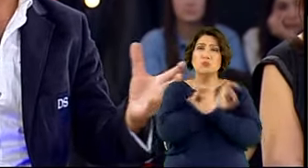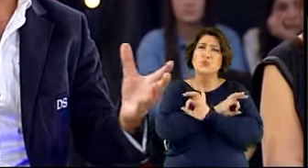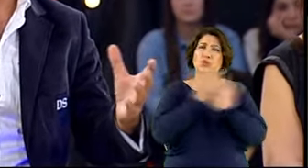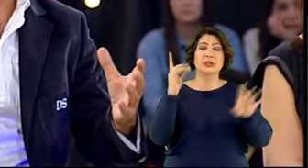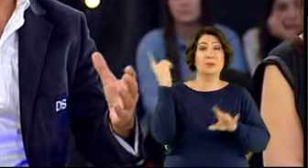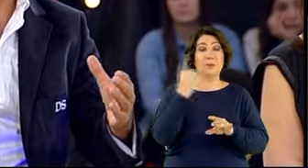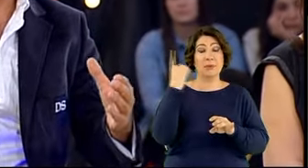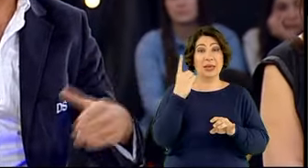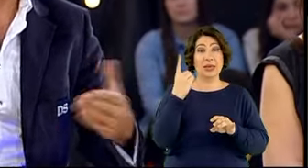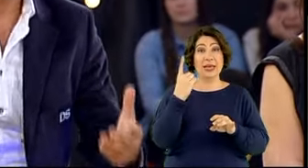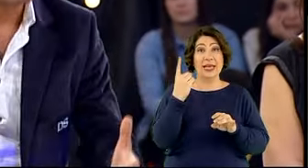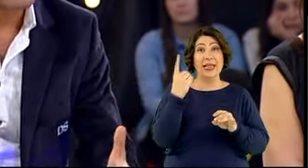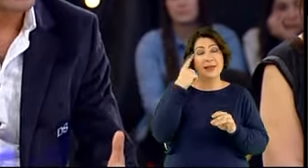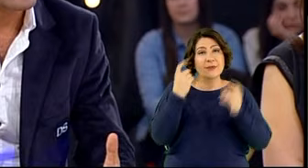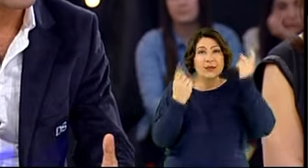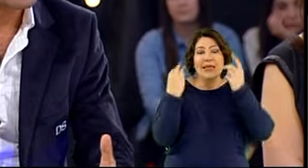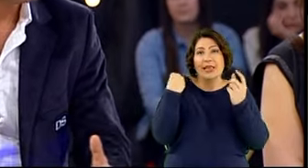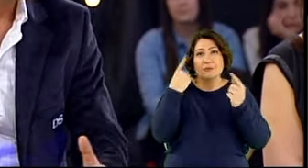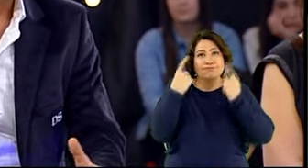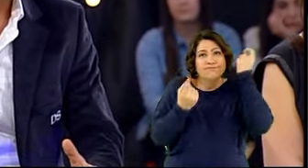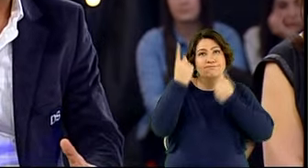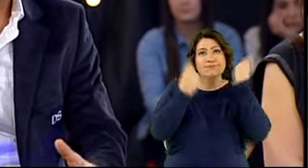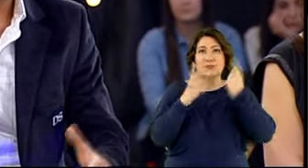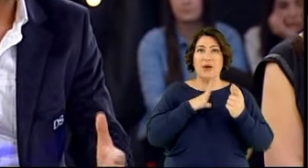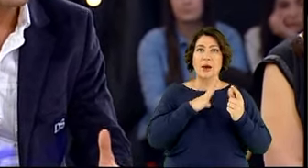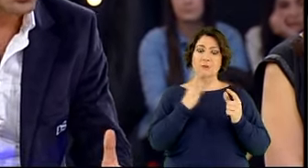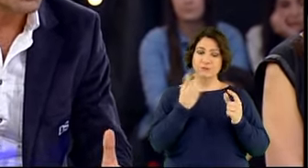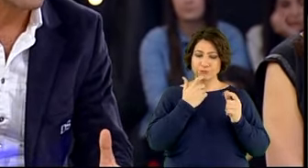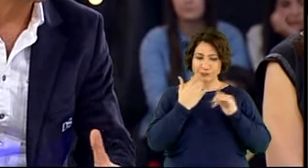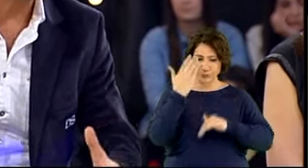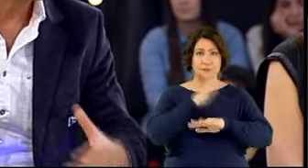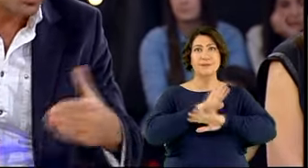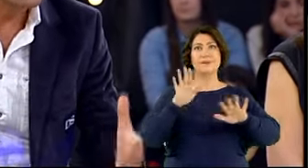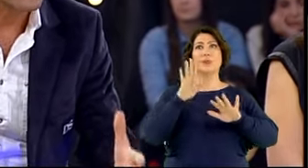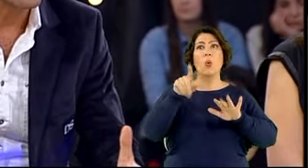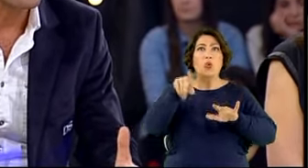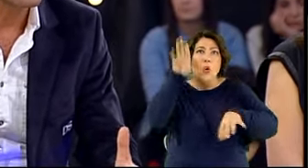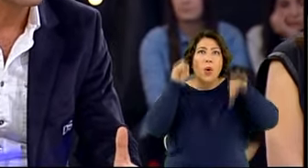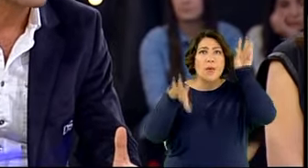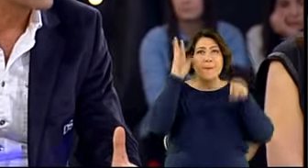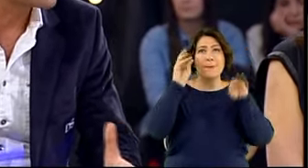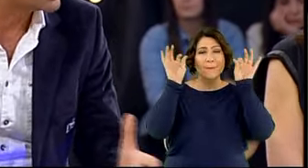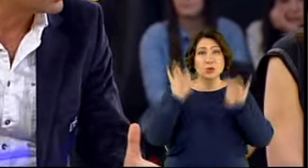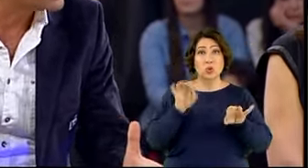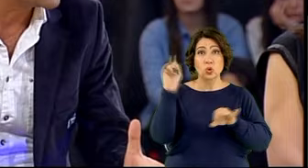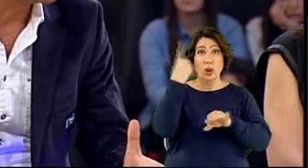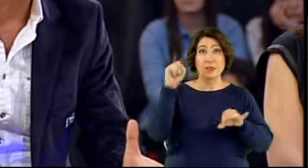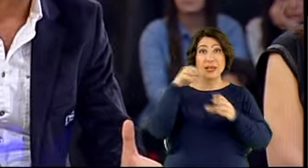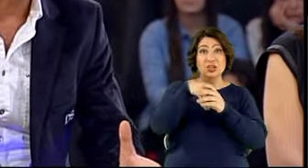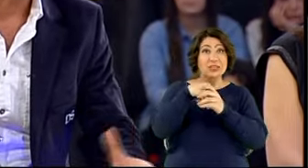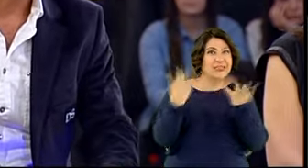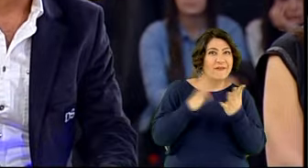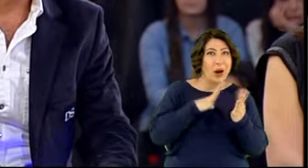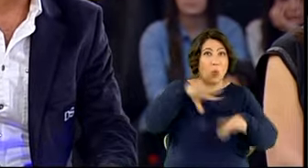bir yenilik de vardı aslında. Çünkü olgunlaşma da var. Olgunlaşma var. O da öğreniyor. Yani yönetmenlik tabii anlamında